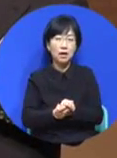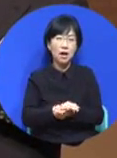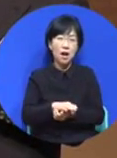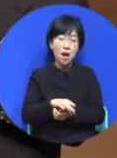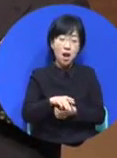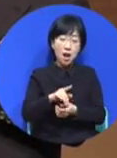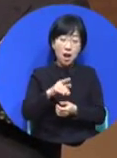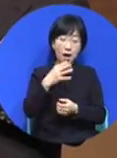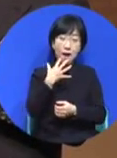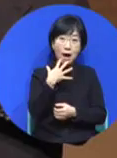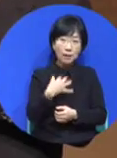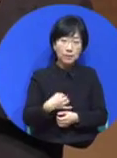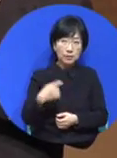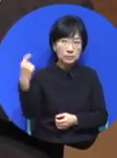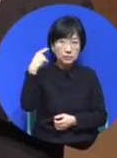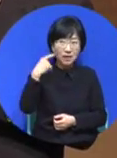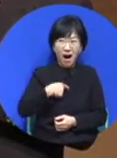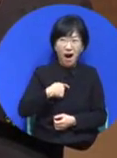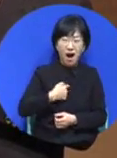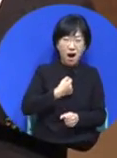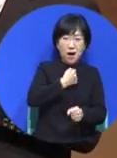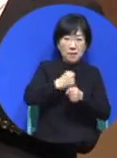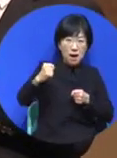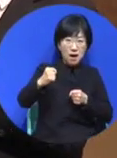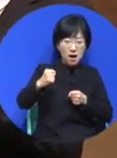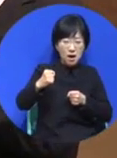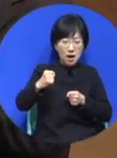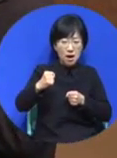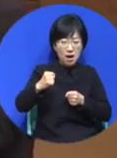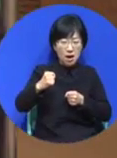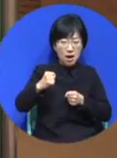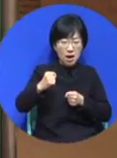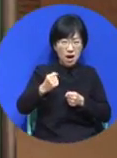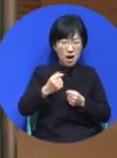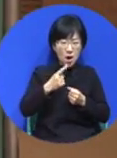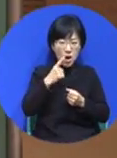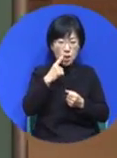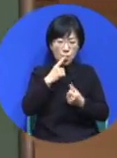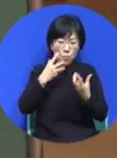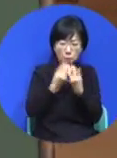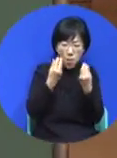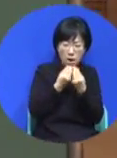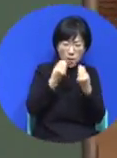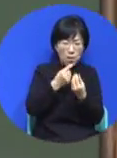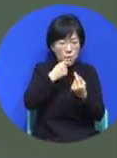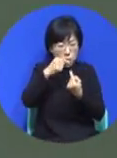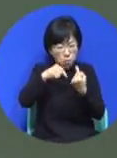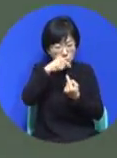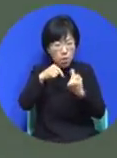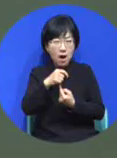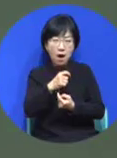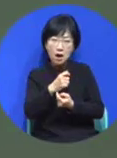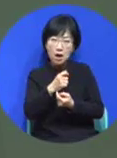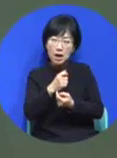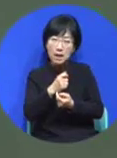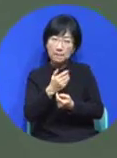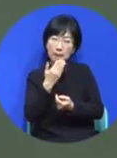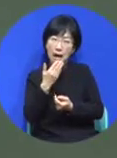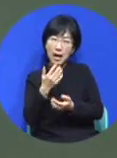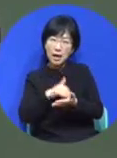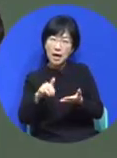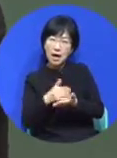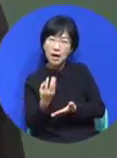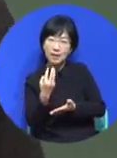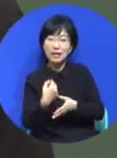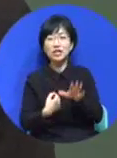10 different reasons or excuses why he shouldn't do that. 열 가지 넘다고 이 사람 여러 개 됐어요. The scholar wrote